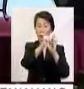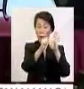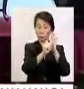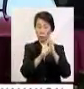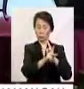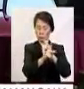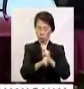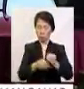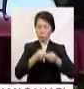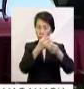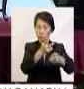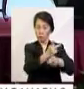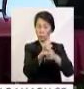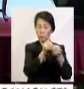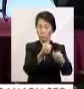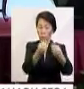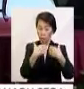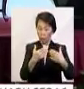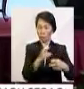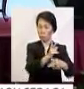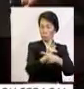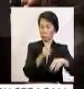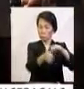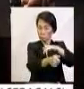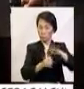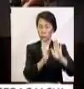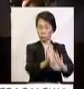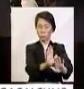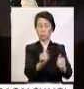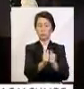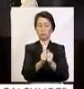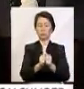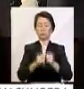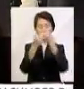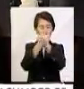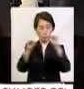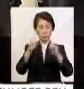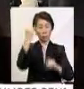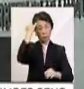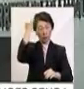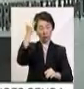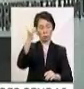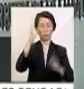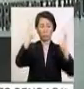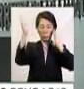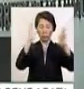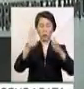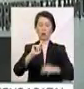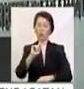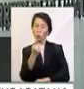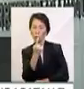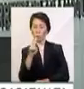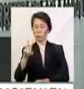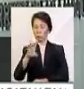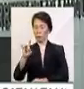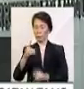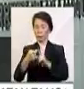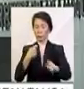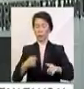melindungi pemberi maklumat. Menurut kajian Institut Demokrasi dan Hal Ehwal Ekonomi Ideas di Malaysia, hanya 28